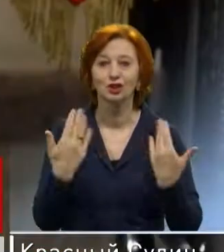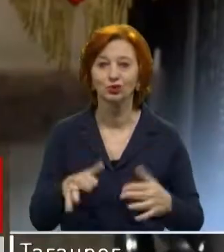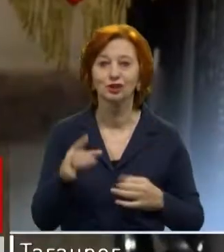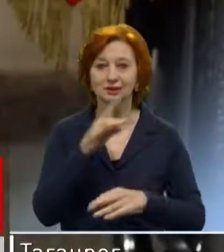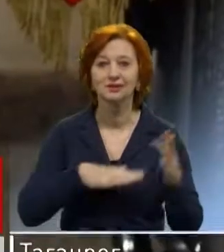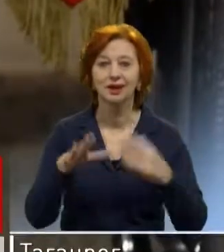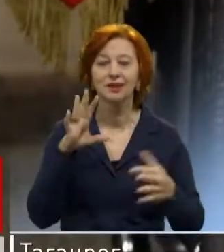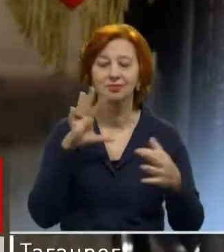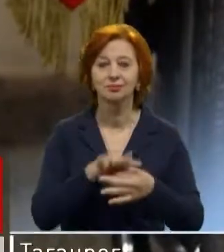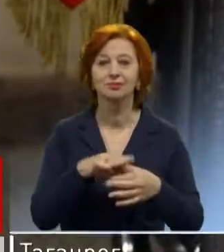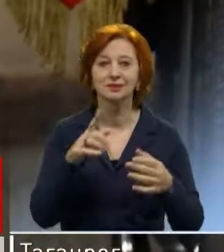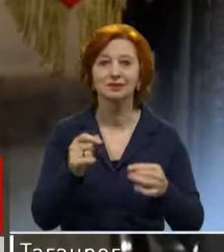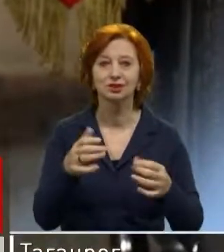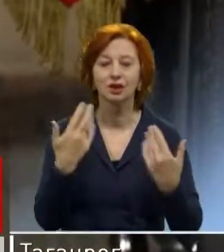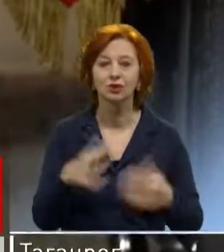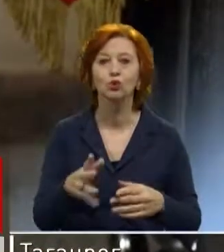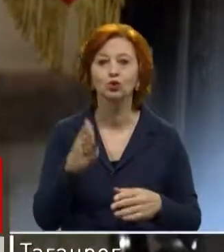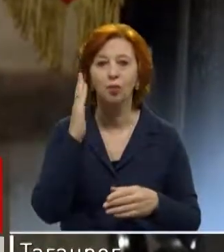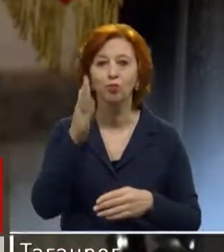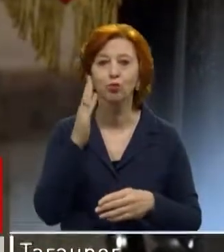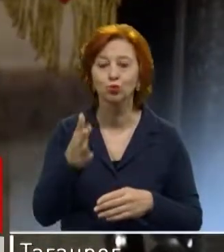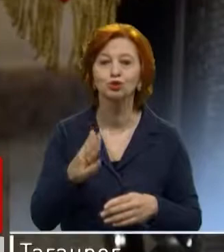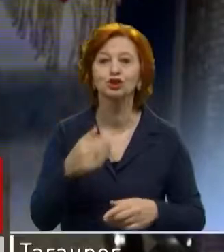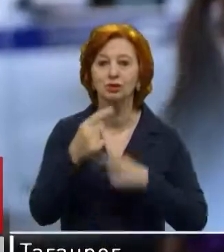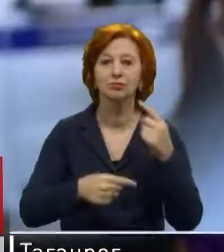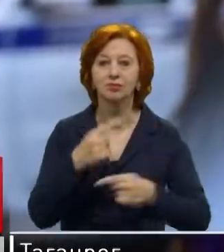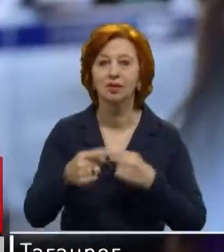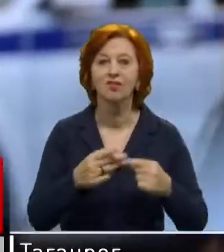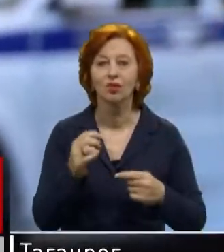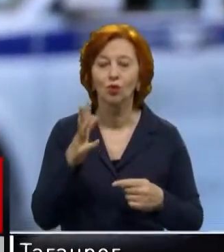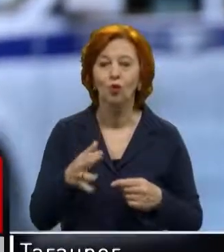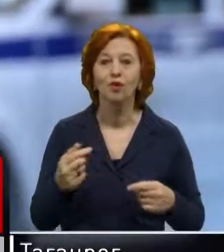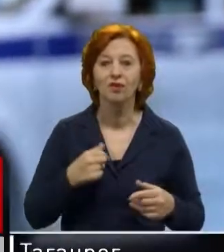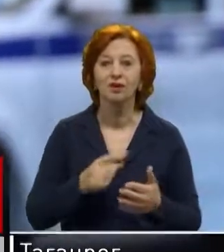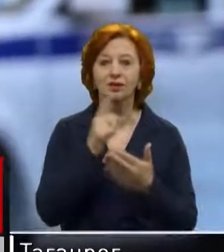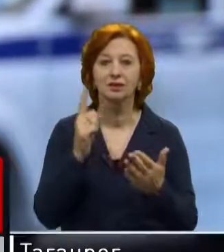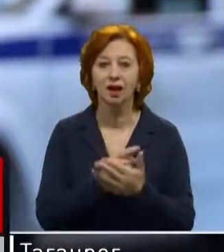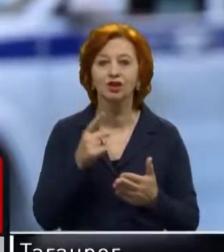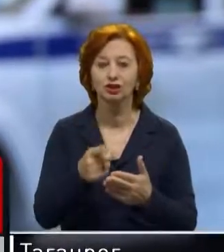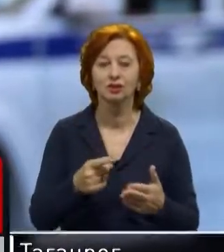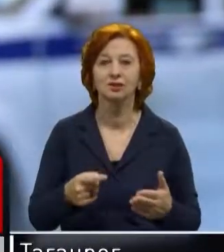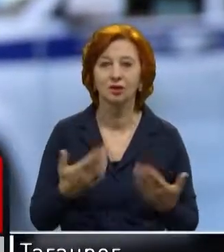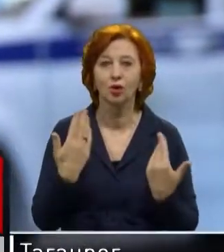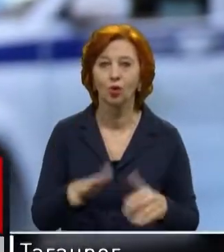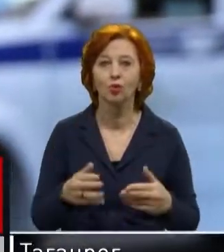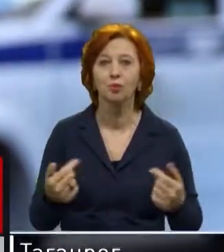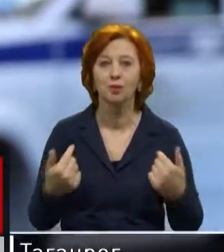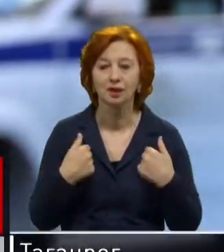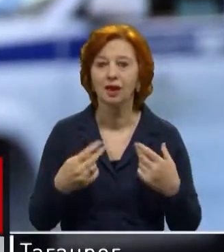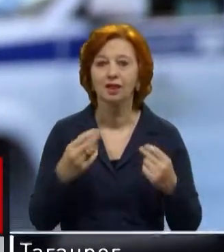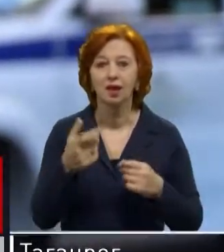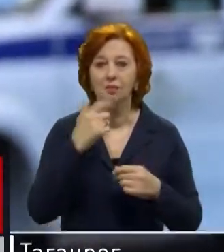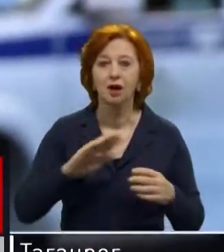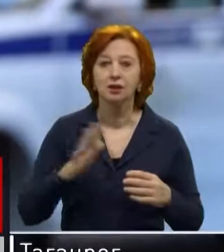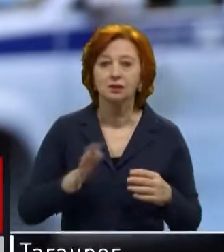проголосовали. Голосую за будущее своих внуков. Я даже когда увидела этот триколор, мне как-то не по себе. Я